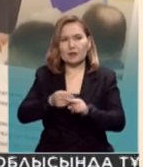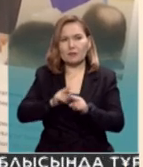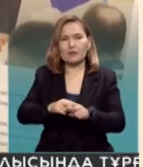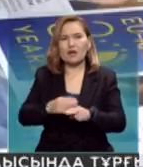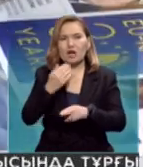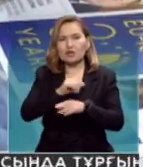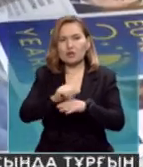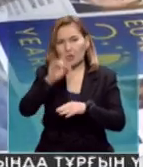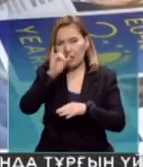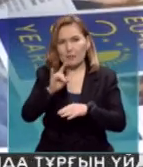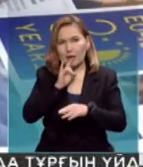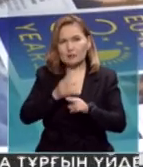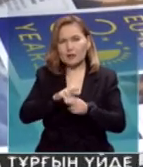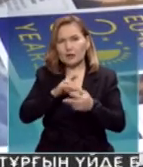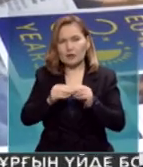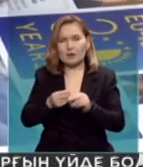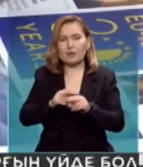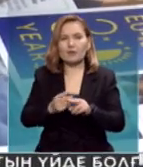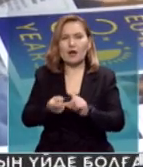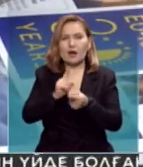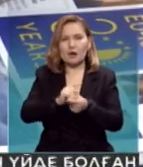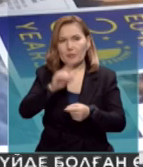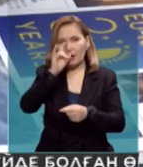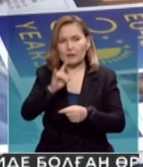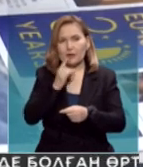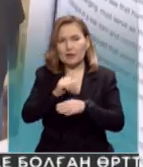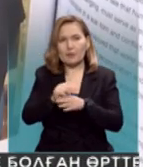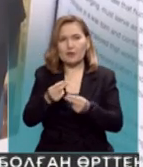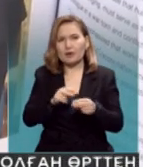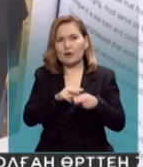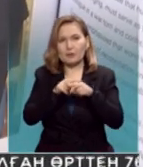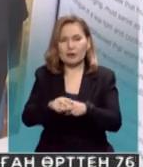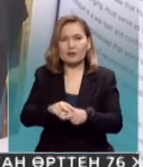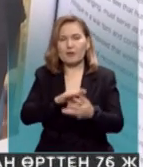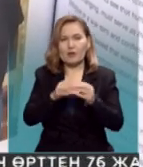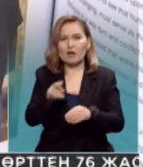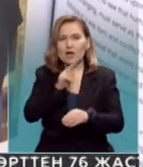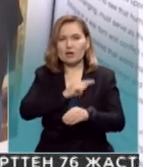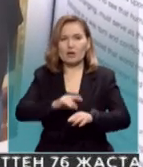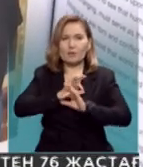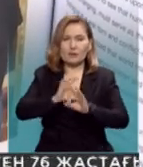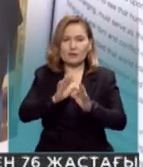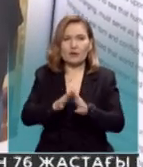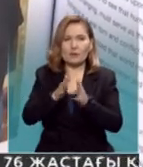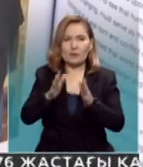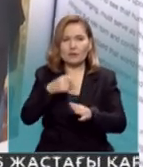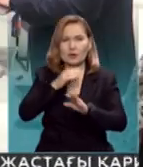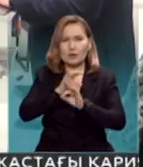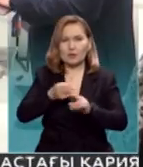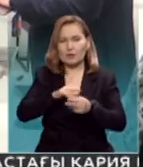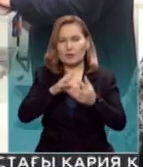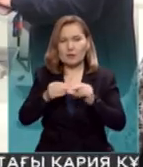журналистер Қазақстандағы саяси әлеуметтік реформалар мен елге сырттан инвестиция тартуға басымдық берілгені туралы да кеңіне